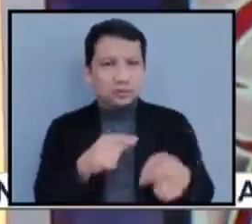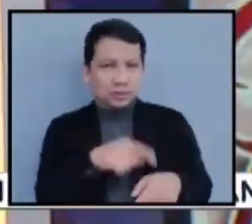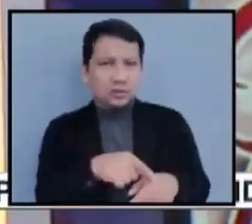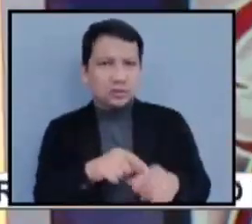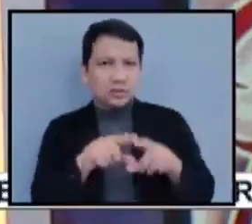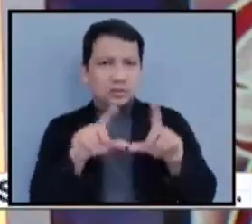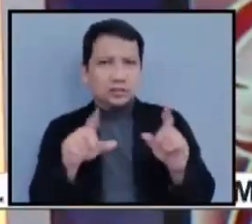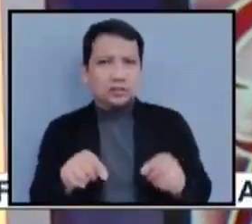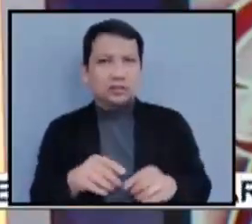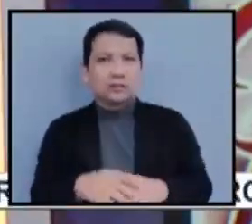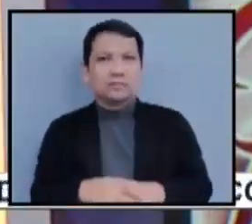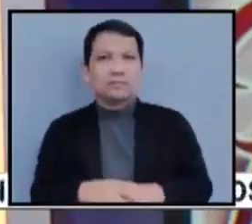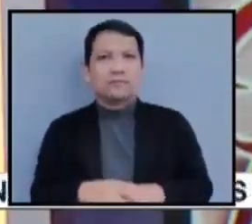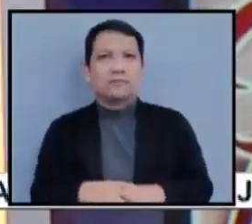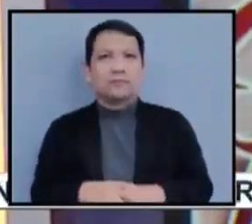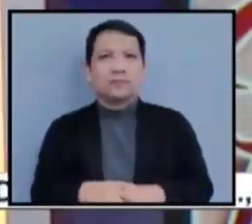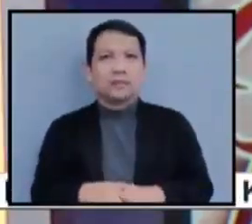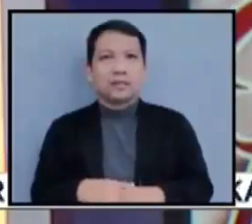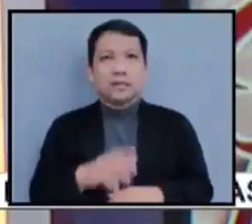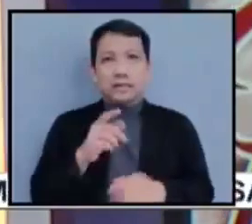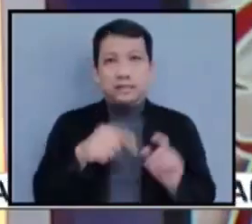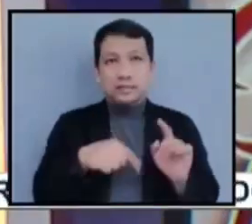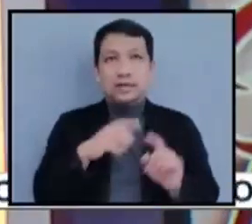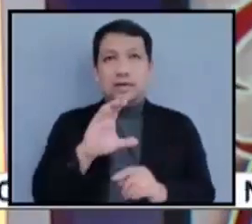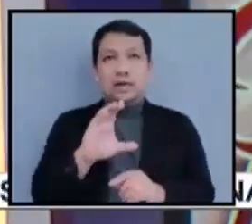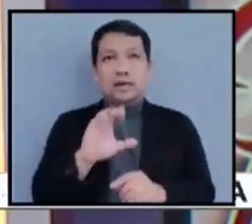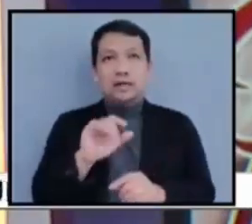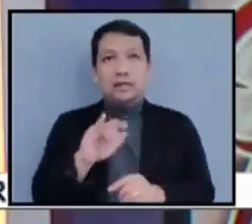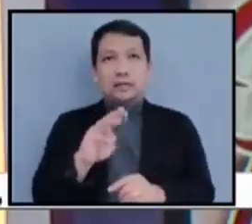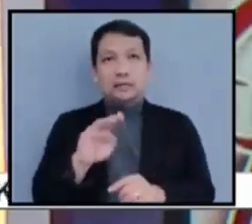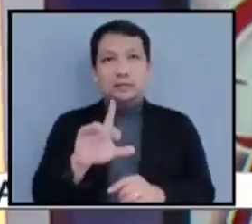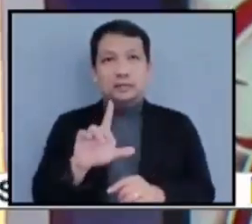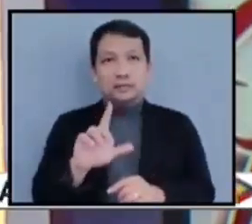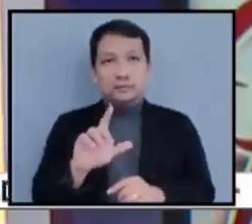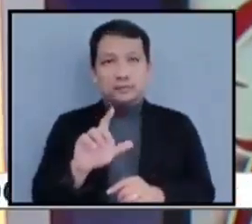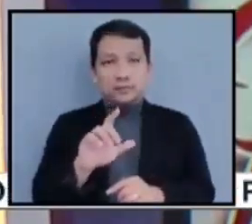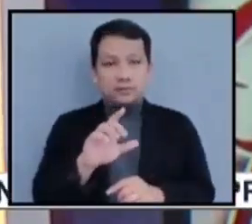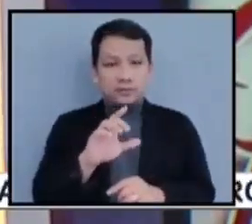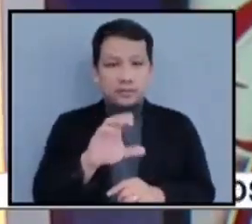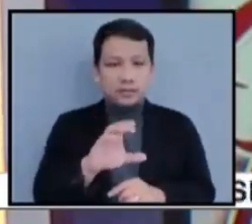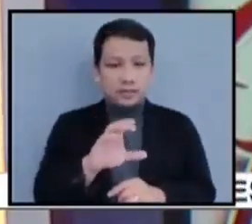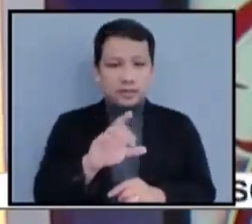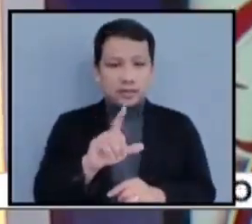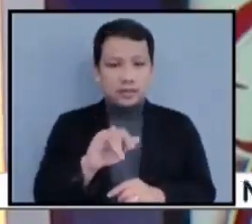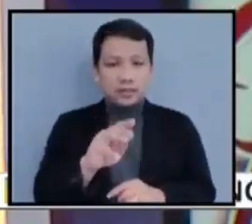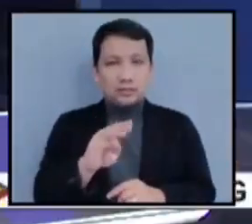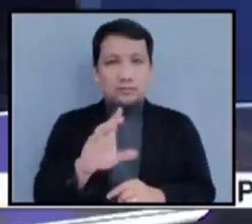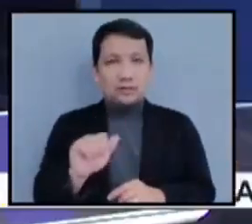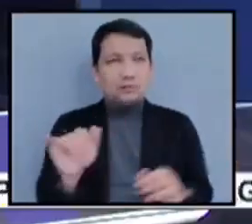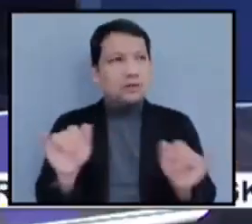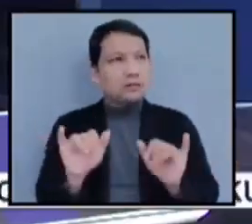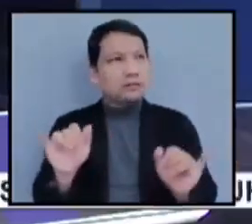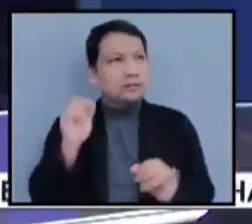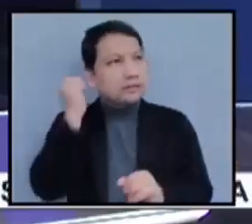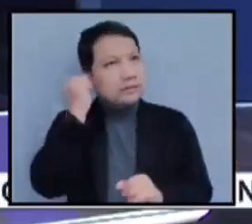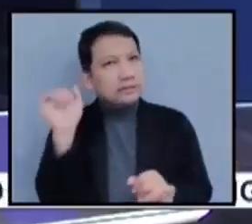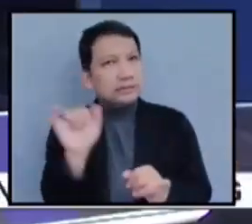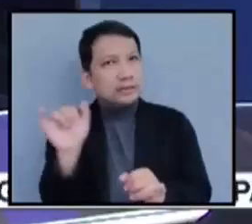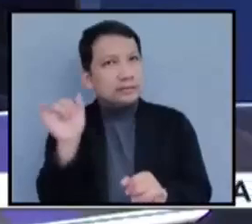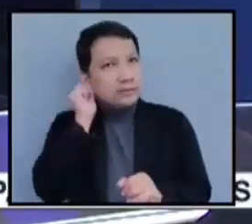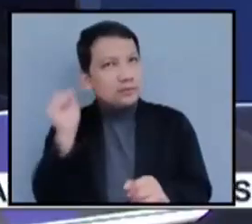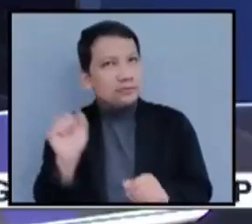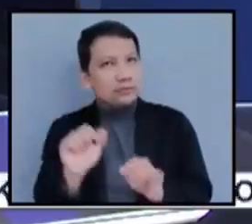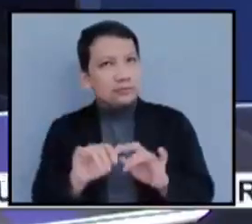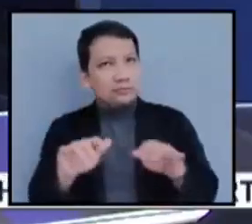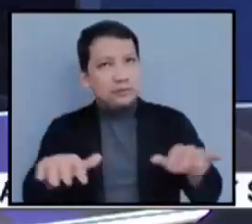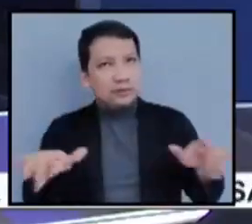nakakita ng ganyan. Kalimba po ito. Thumb piano po siya. Wow! Thumb piano! Okay, pwede bang